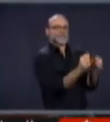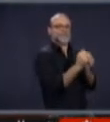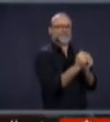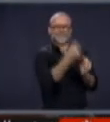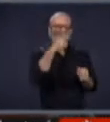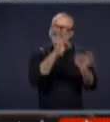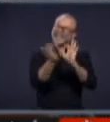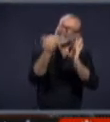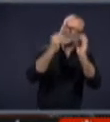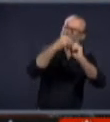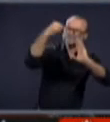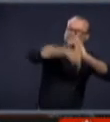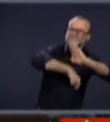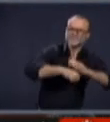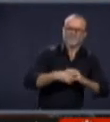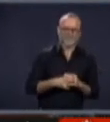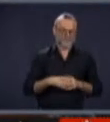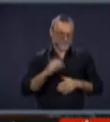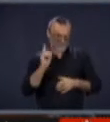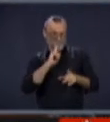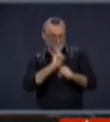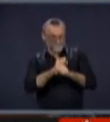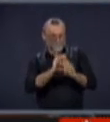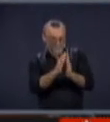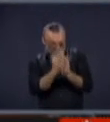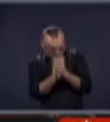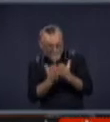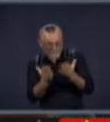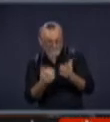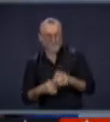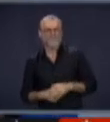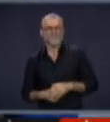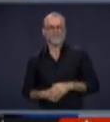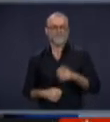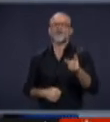Pourriez-vous expliquer un peu plus? Et est-ce que ce sera un livret?